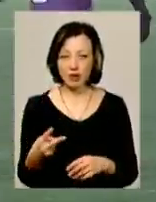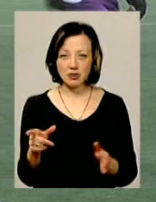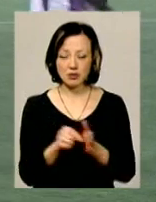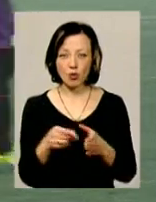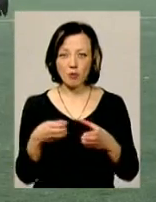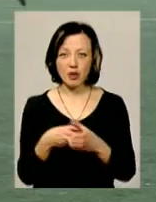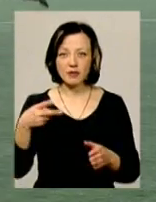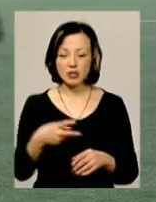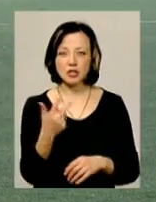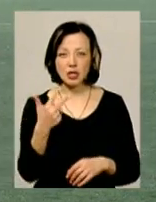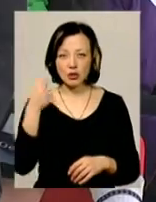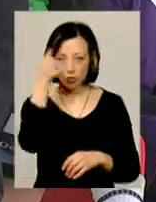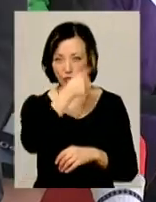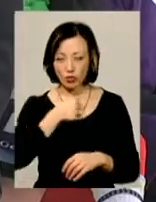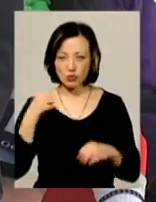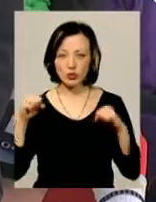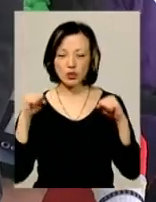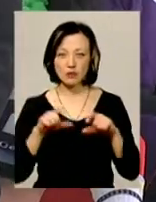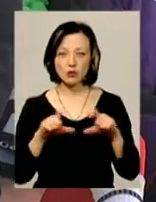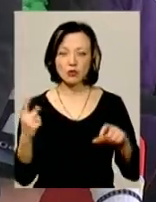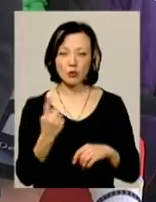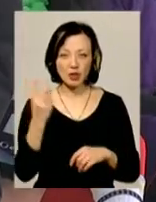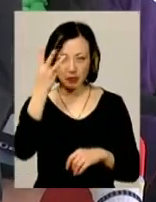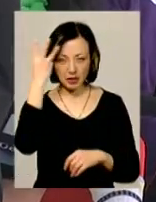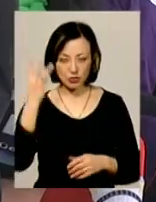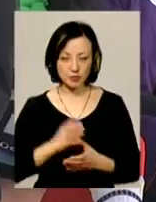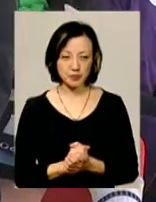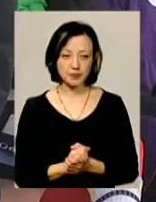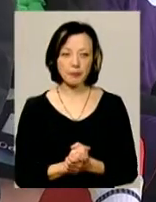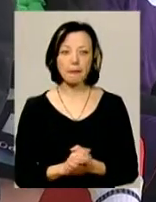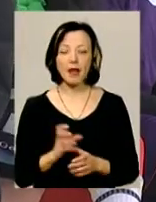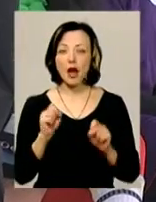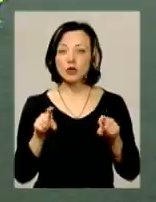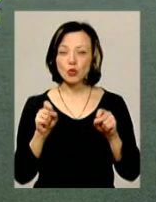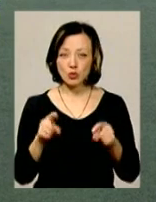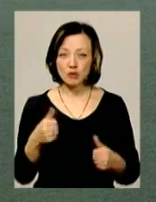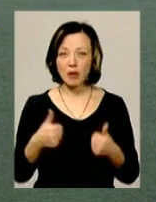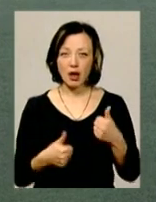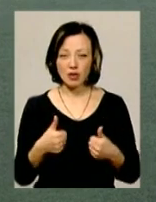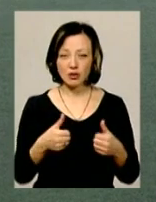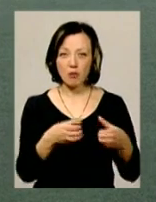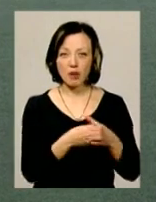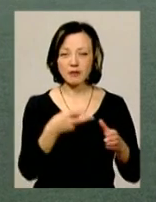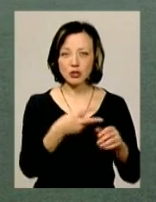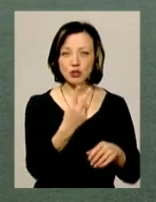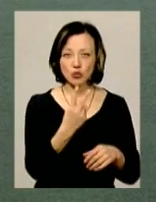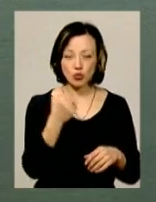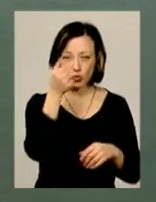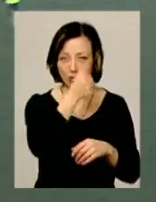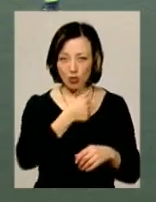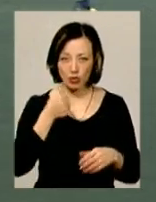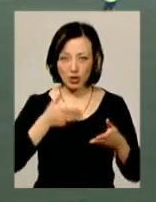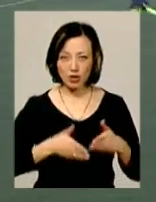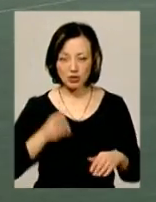з командою 2003 року дитячо-юнацької першої хмельницької спортшколи. А за золото турніру змагалися юнаки 2002 року